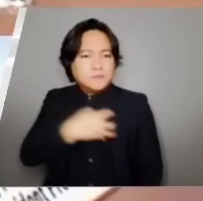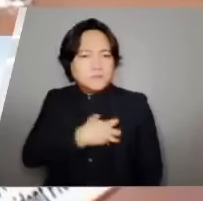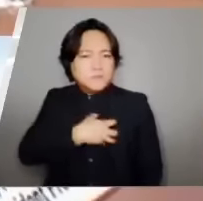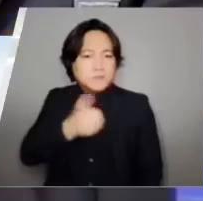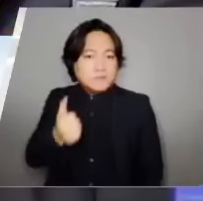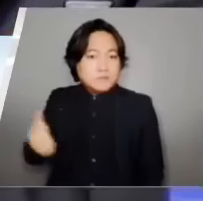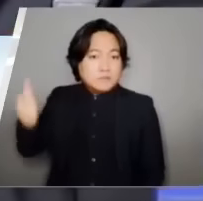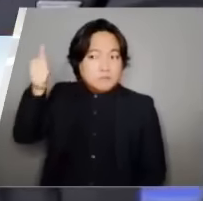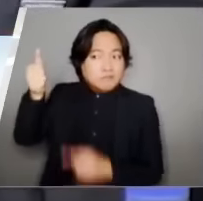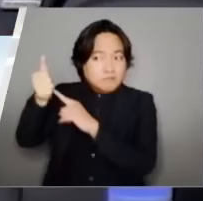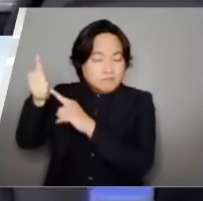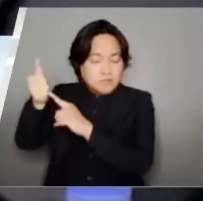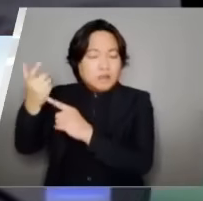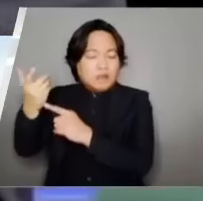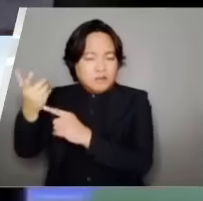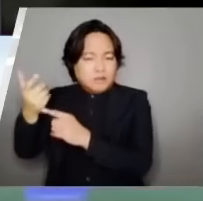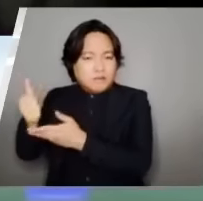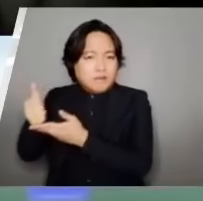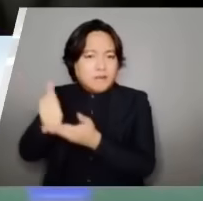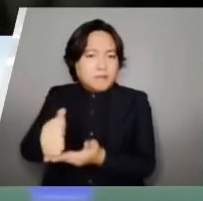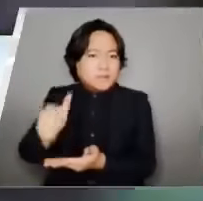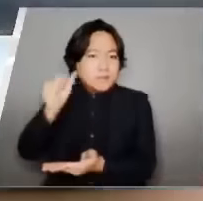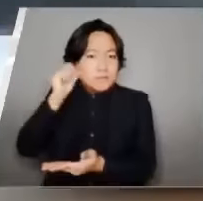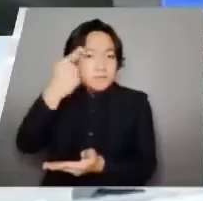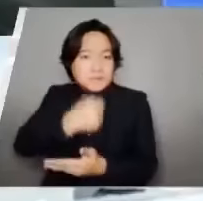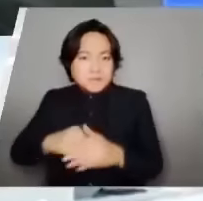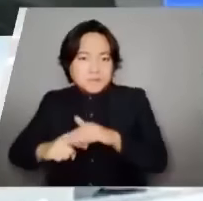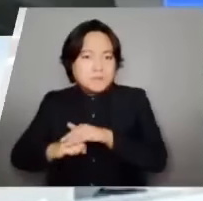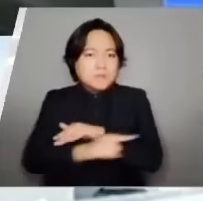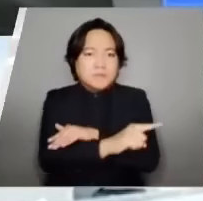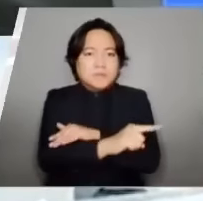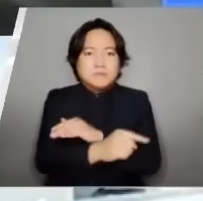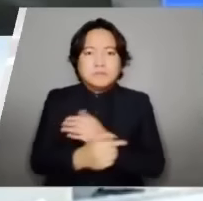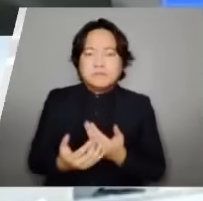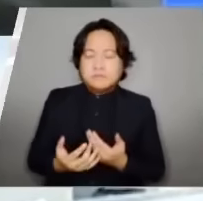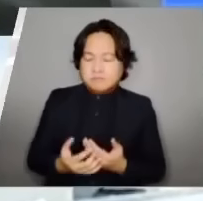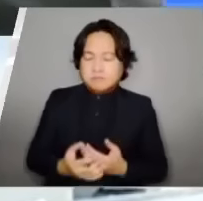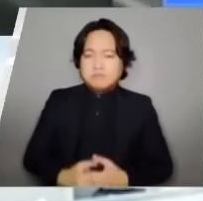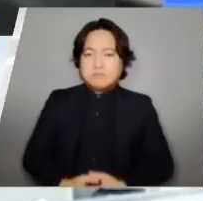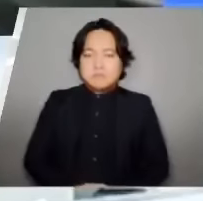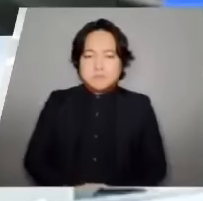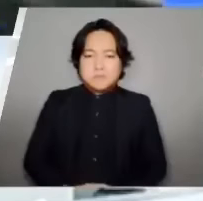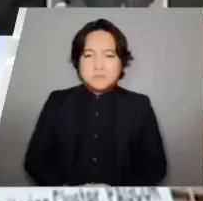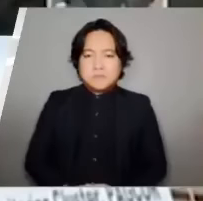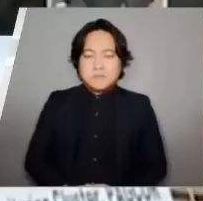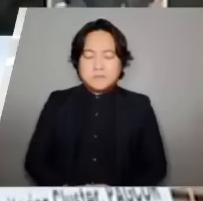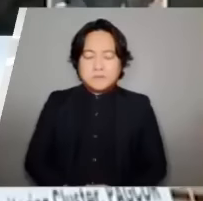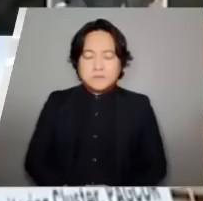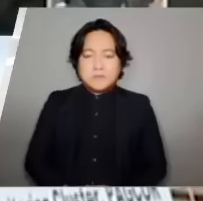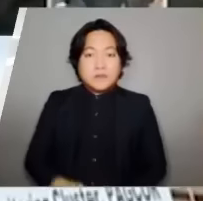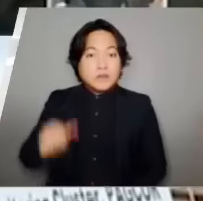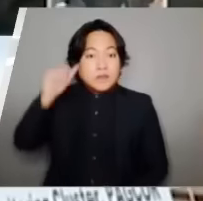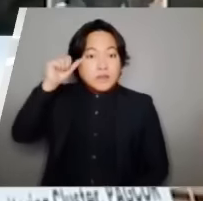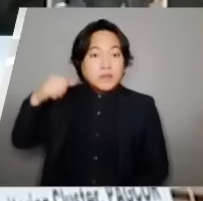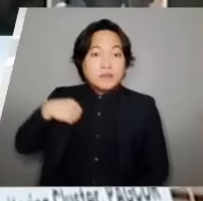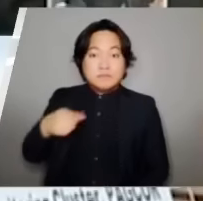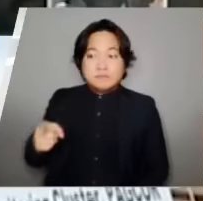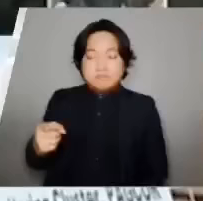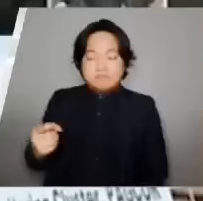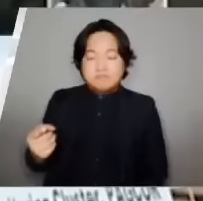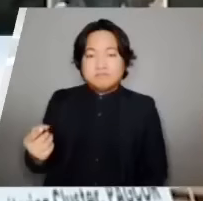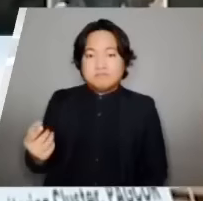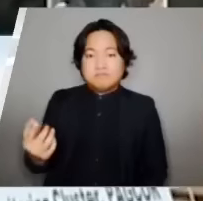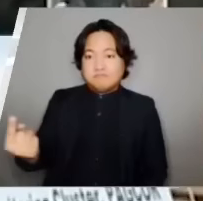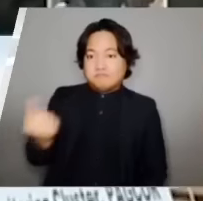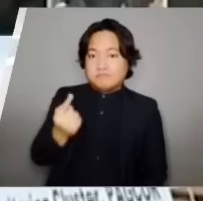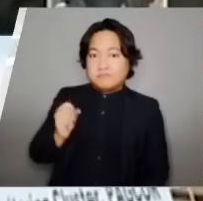Guo at nasa payola pa niya umano. Sa muli niyang pagharap sa Senado kahapon, humingi siya ng paumanhin sa mga dating